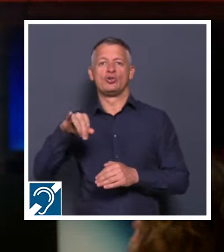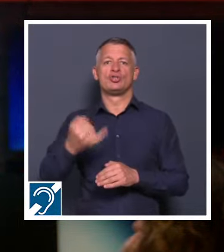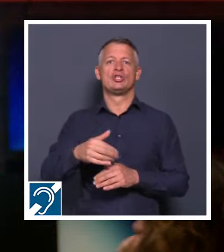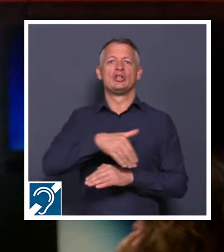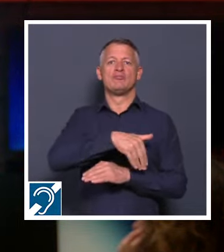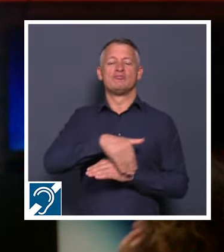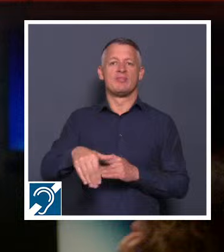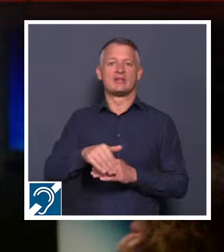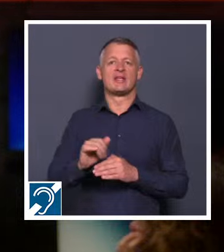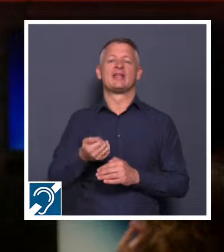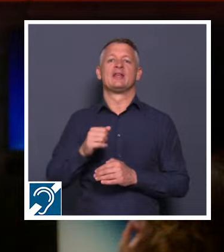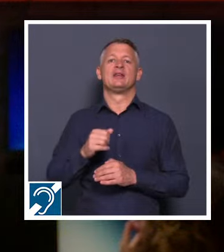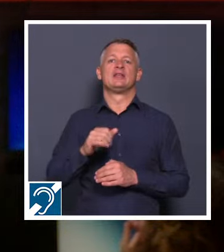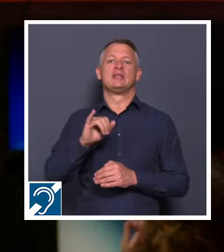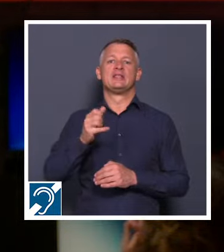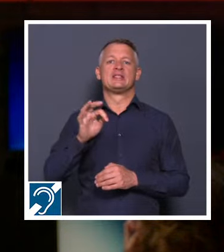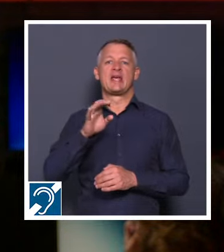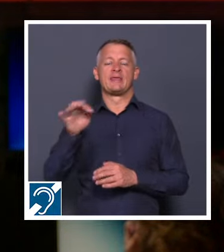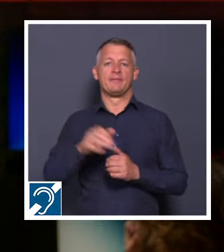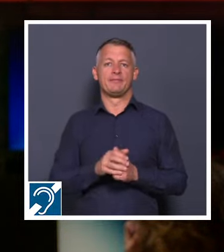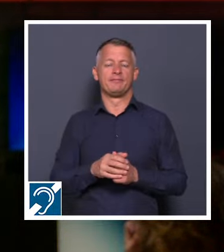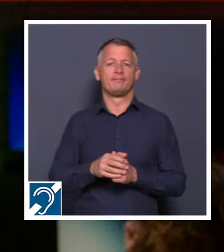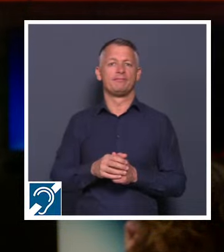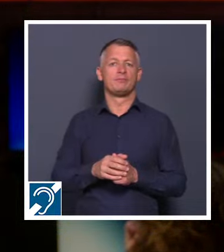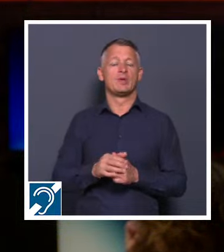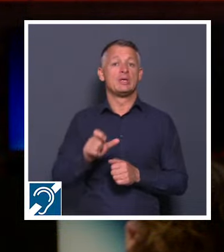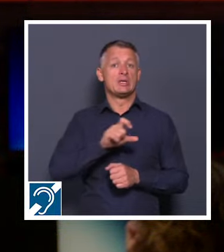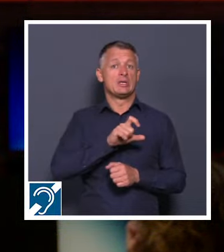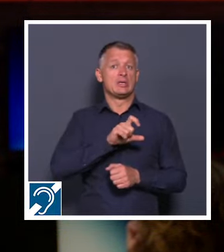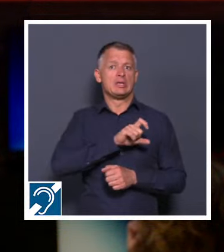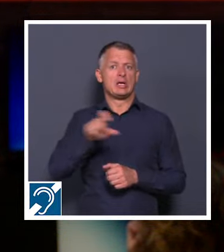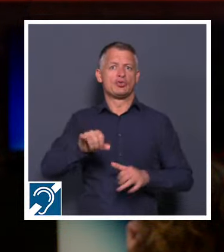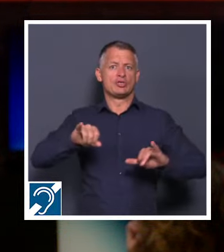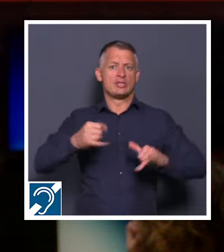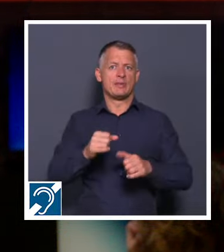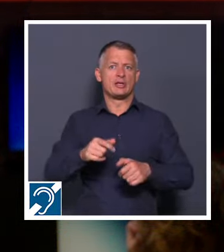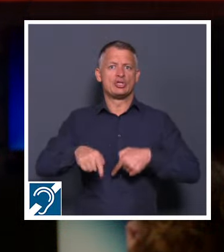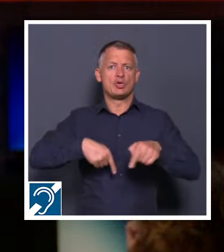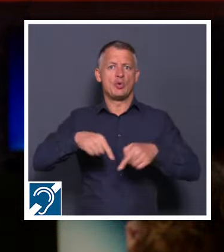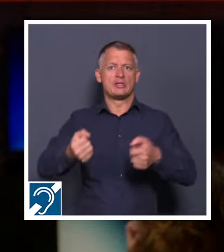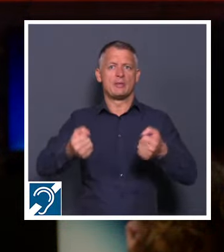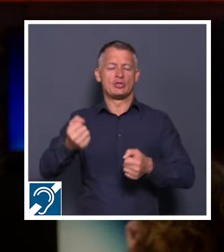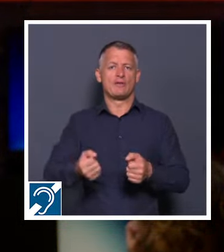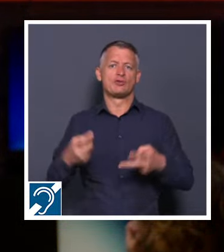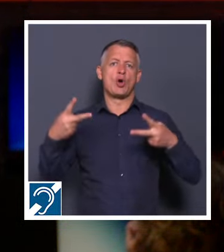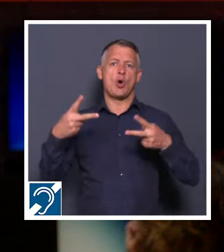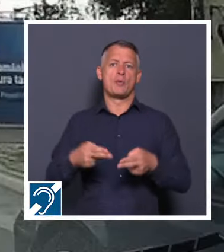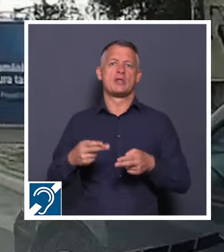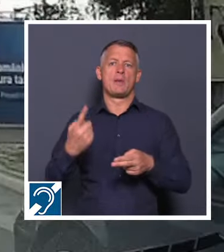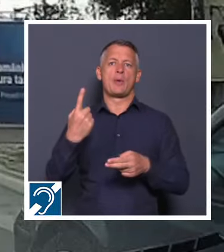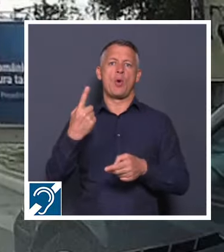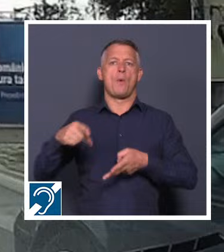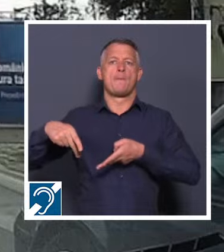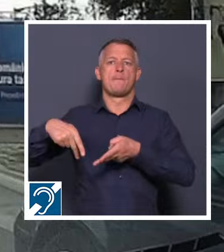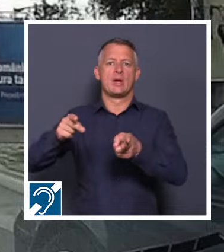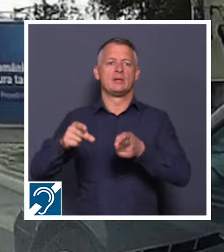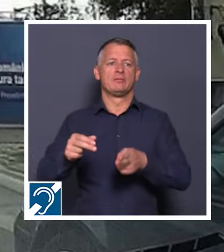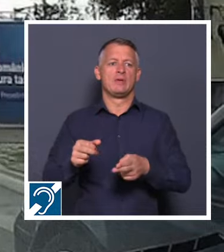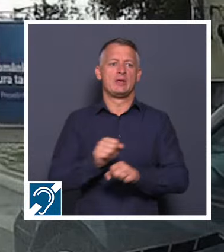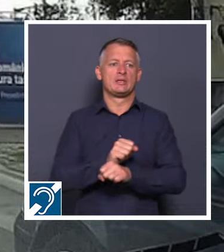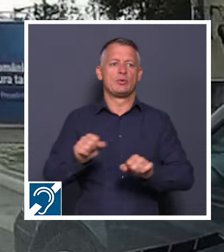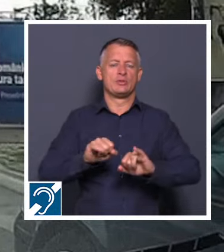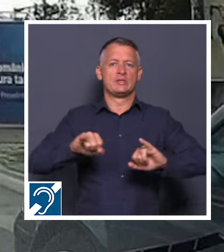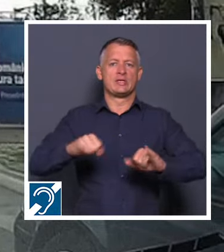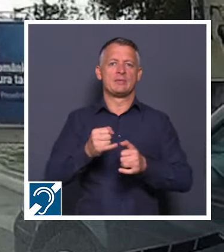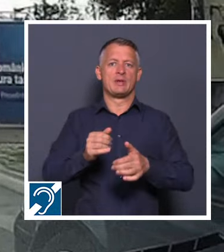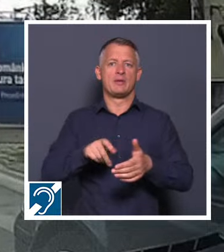probe de presiune cu aer pentru a extinde rețeaua de gaze. Din cauza incidentului, traficul în zona a fost restricționat pe o bandă. Explozia a avut loc pe sensul